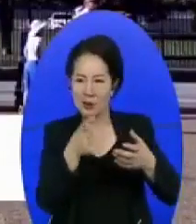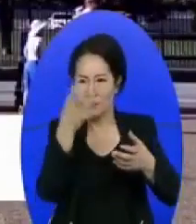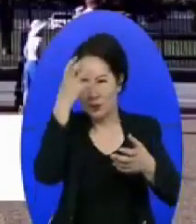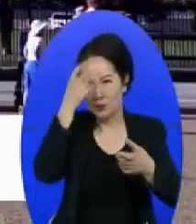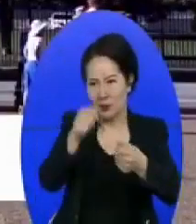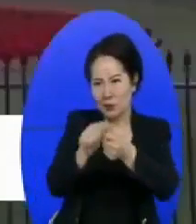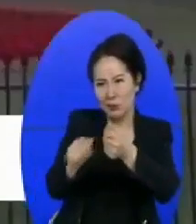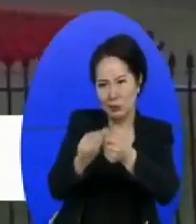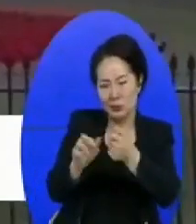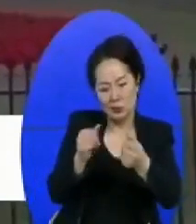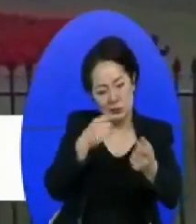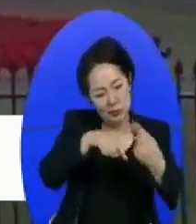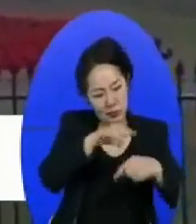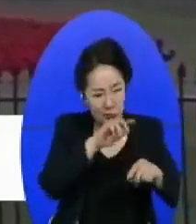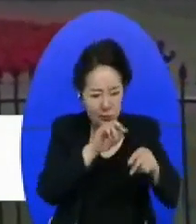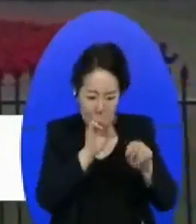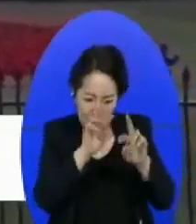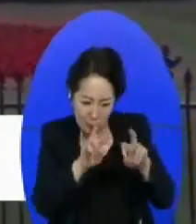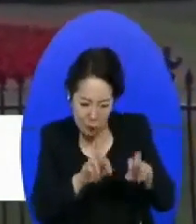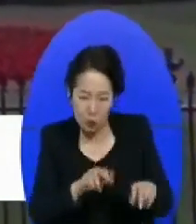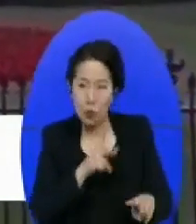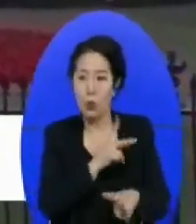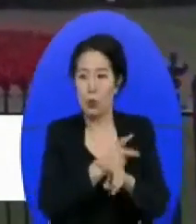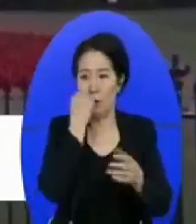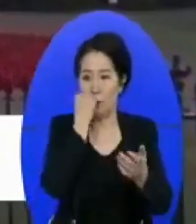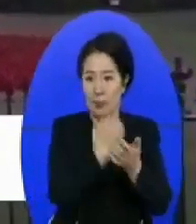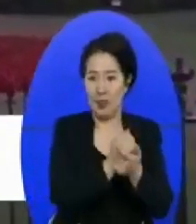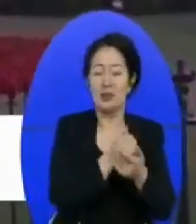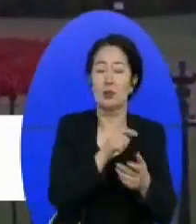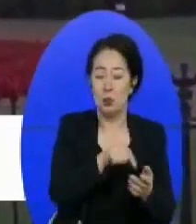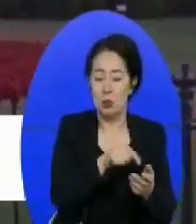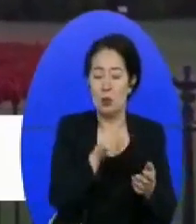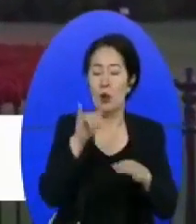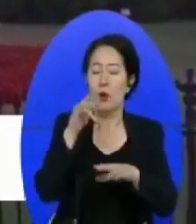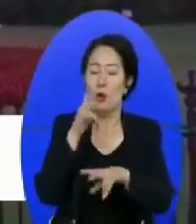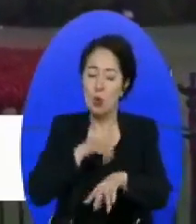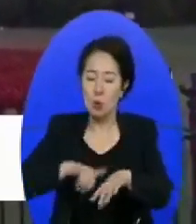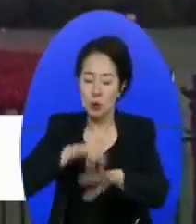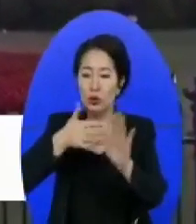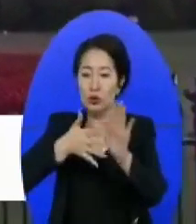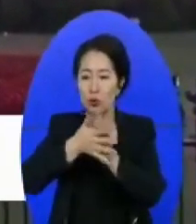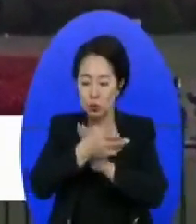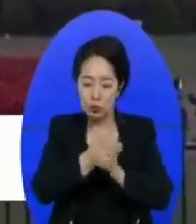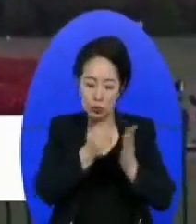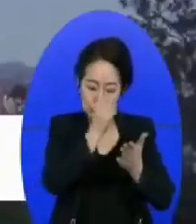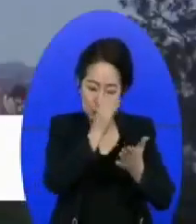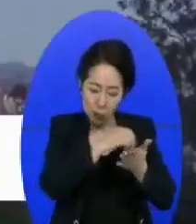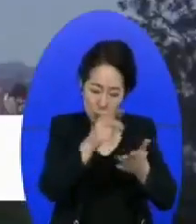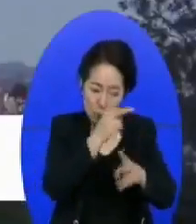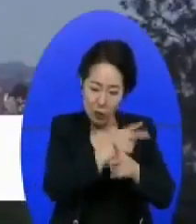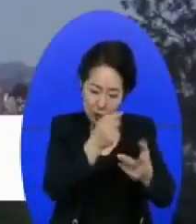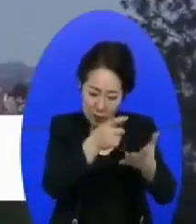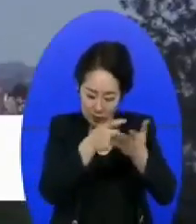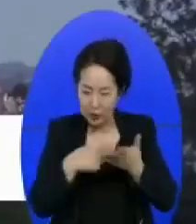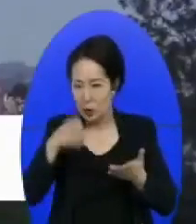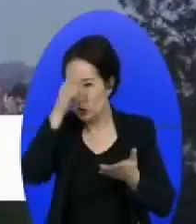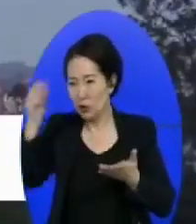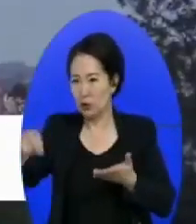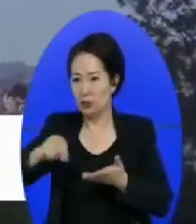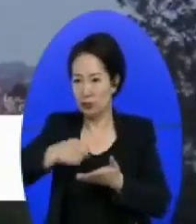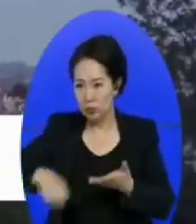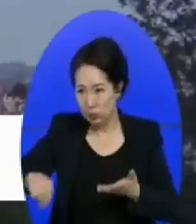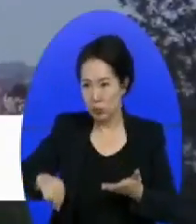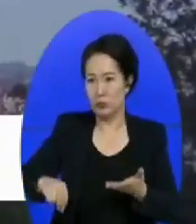зарлыг боловсруулж хууль болгон баталдаг. За улсын төсвийн тухай хуульд ерөнхийлөгч одоо хамгийн сүүлд гарын үсэг зурснаар уг одоо төсвийн тухай хууль